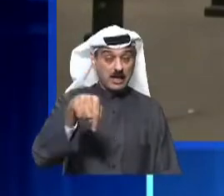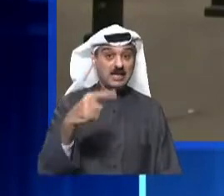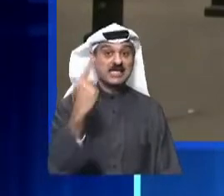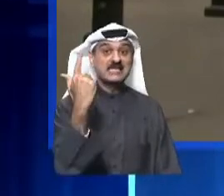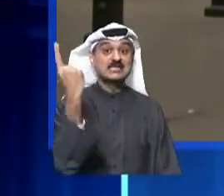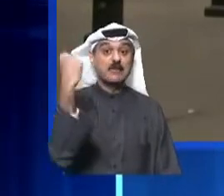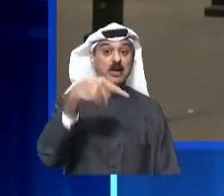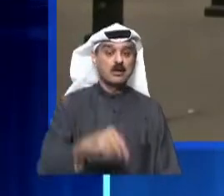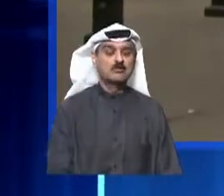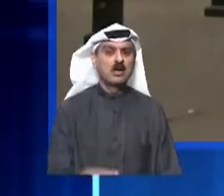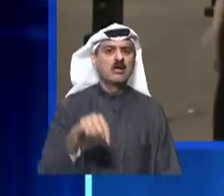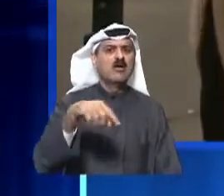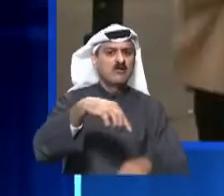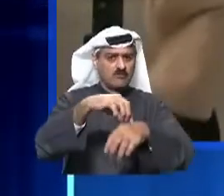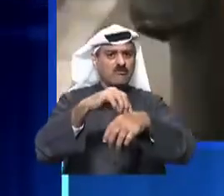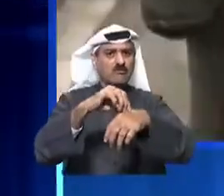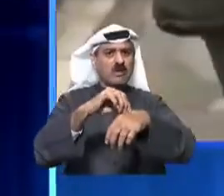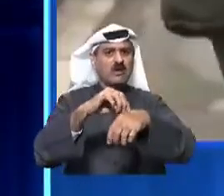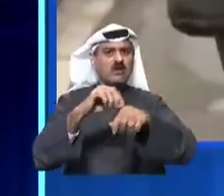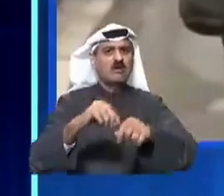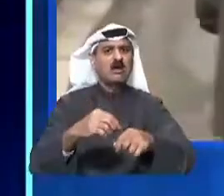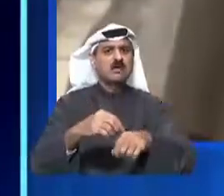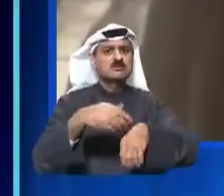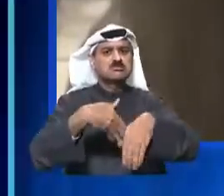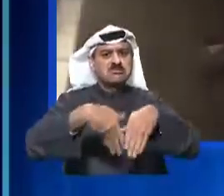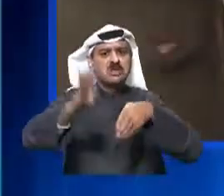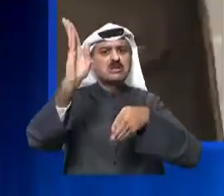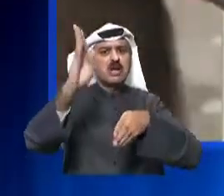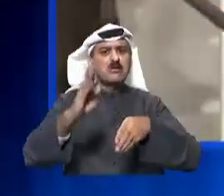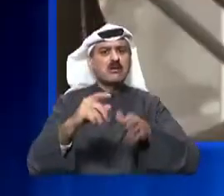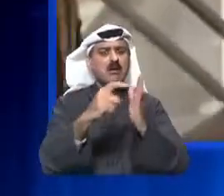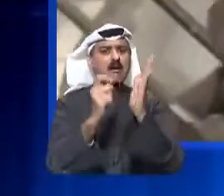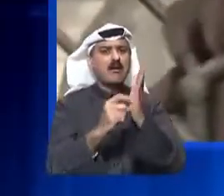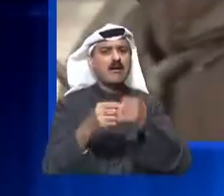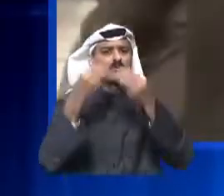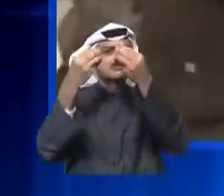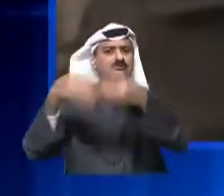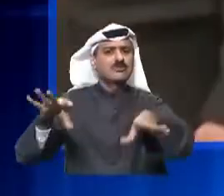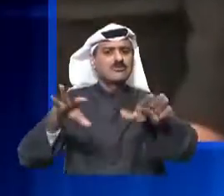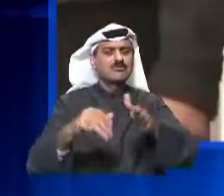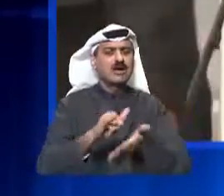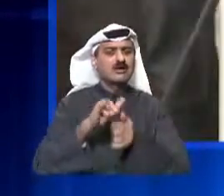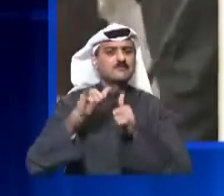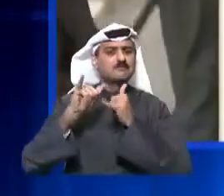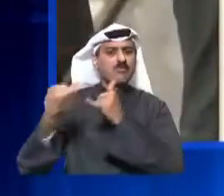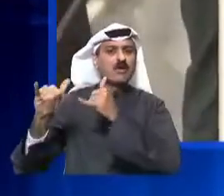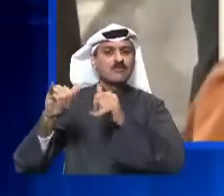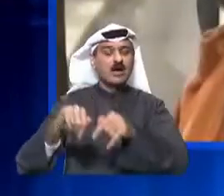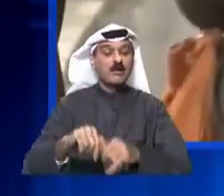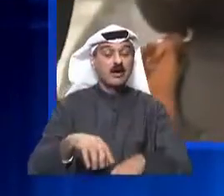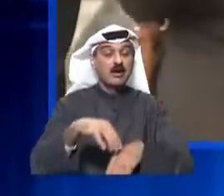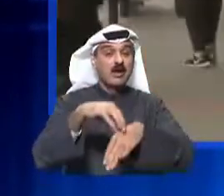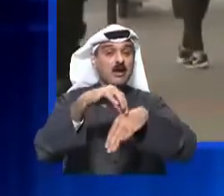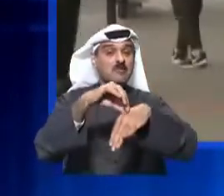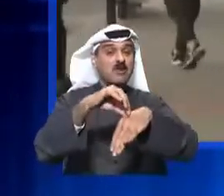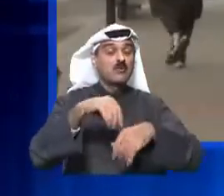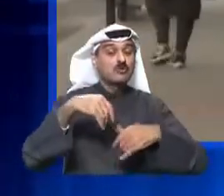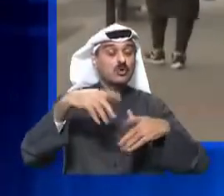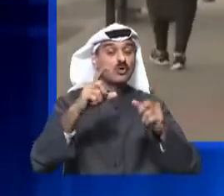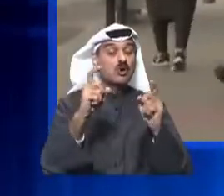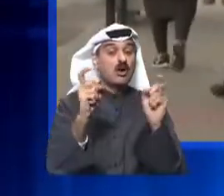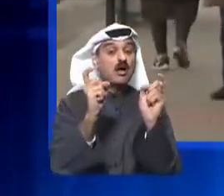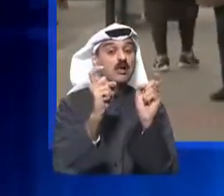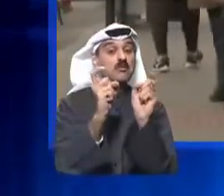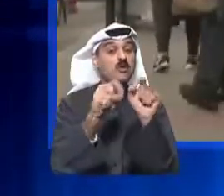هذه القواعد ويخرج ويحتك بالناس. أيضا هناك عدد كبير من المواطنين يذهبون إلى مراكز